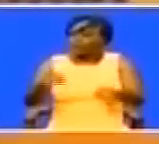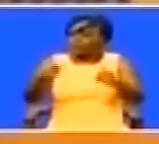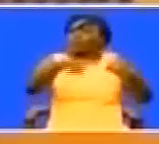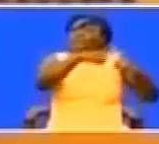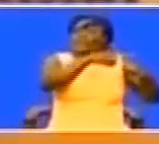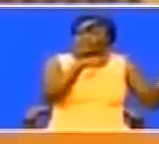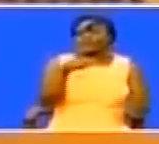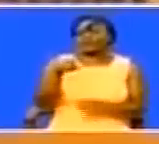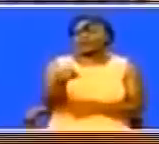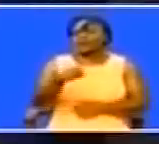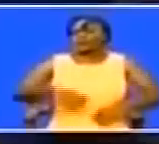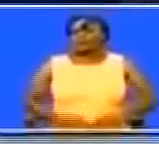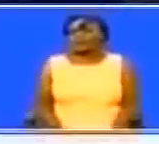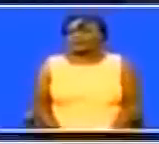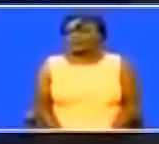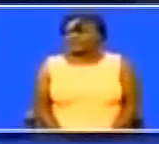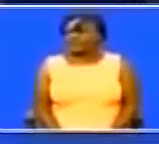uhai.